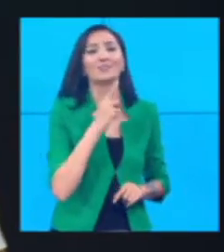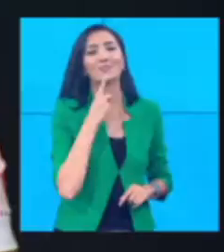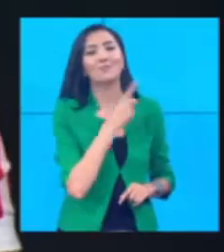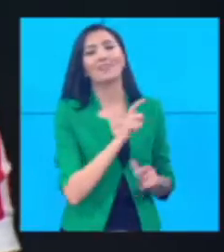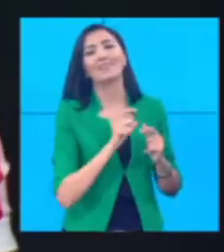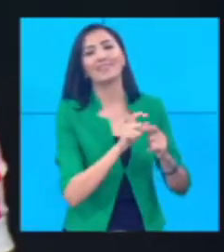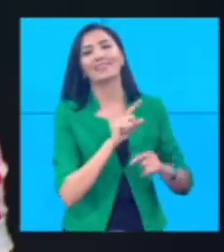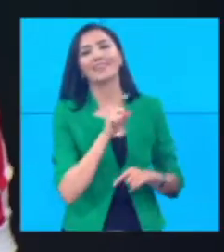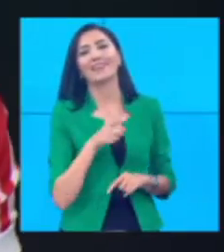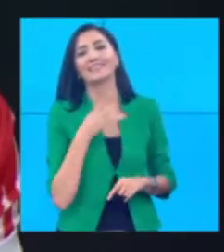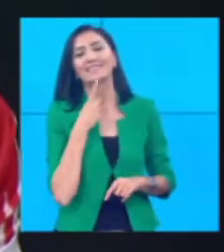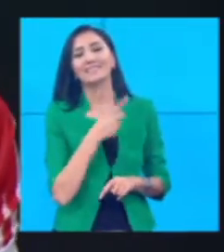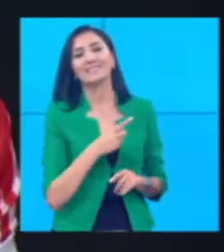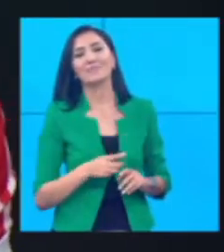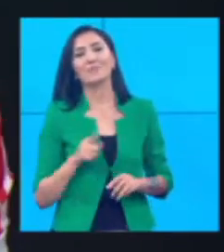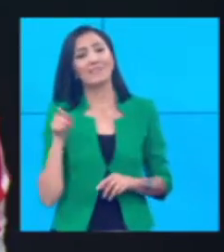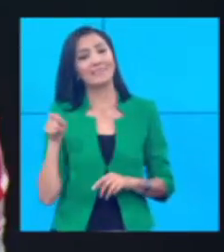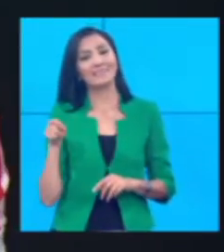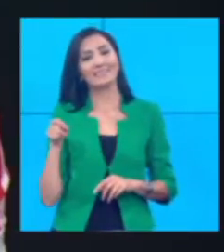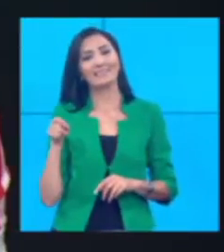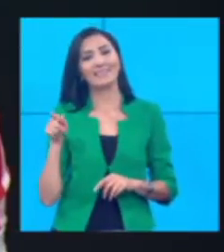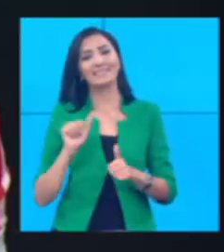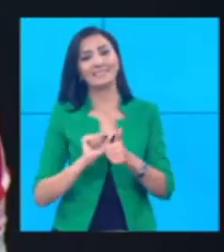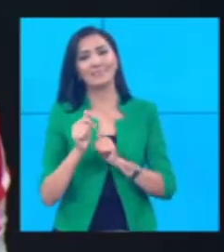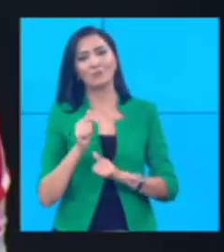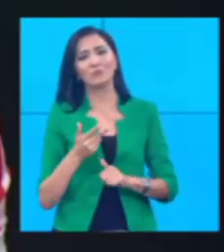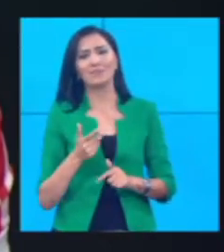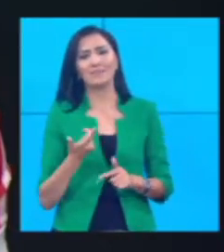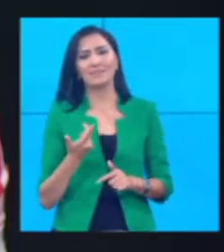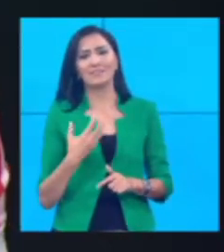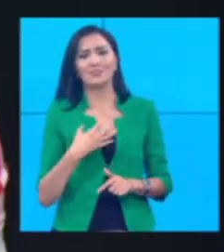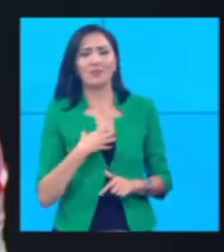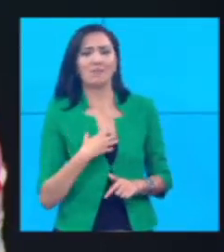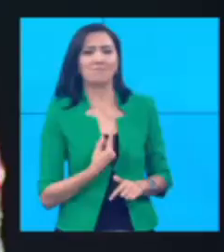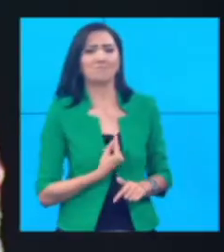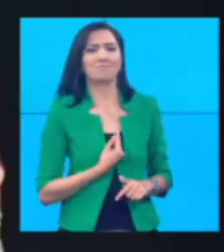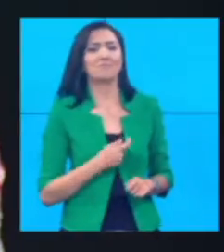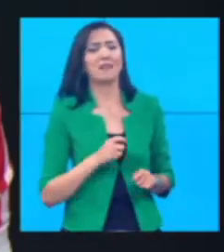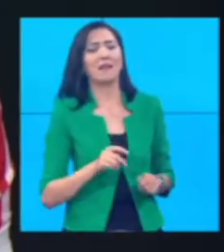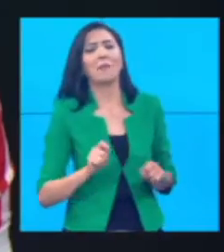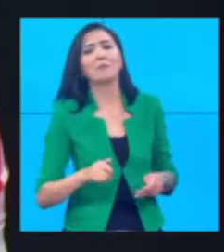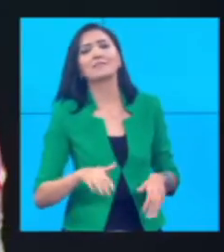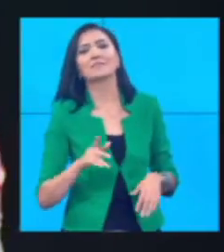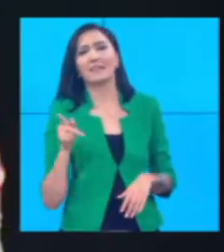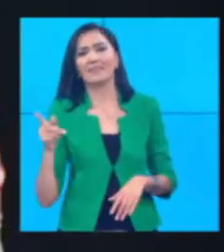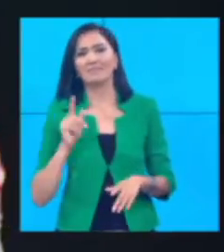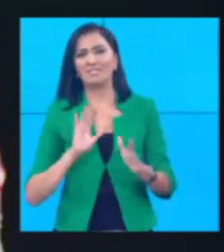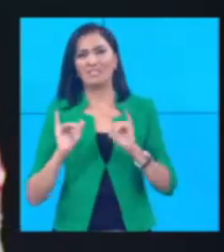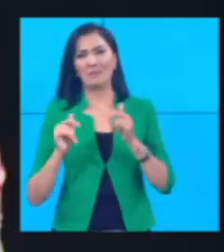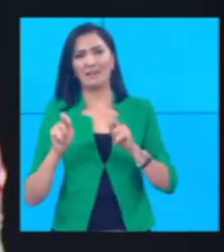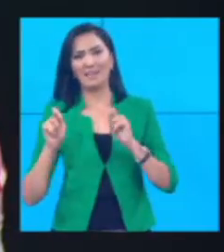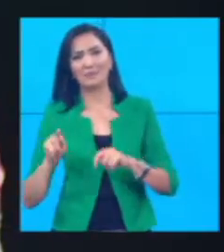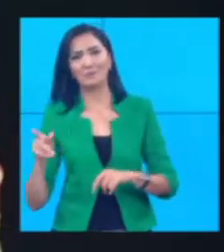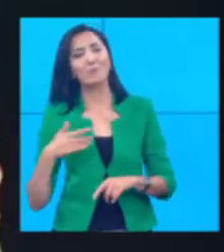lazım. Yok, ben sana soruyorum işte. O hoca, sen sporcusun. Yerine göre canı yapmak istemez. Yapıyor musun sen her şey